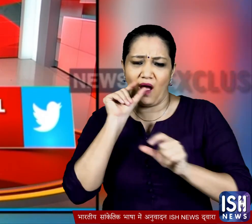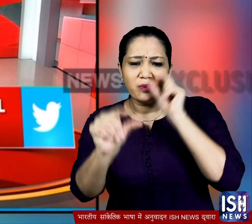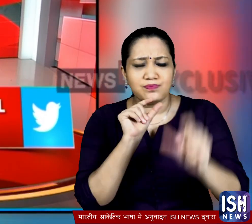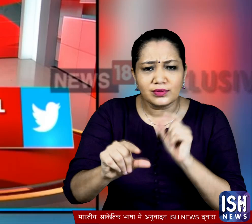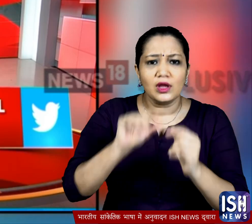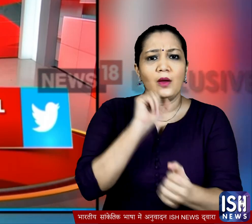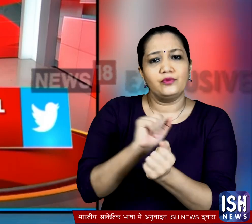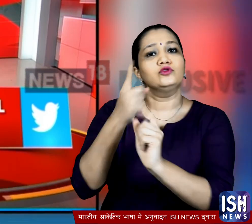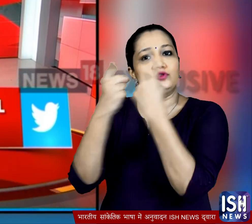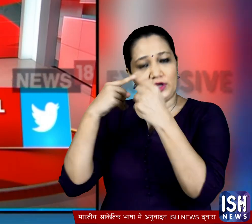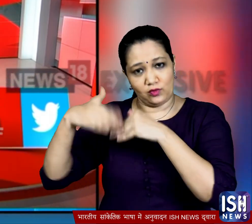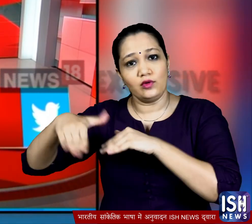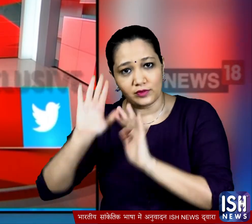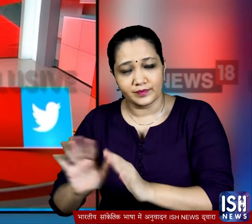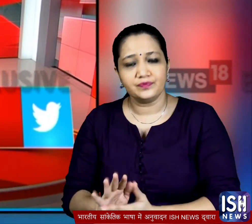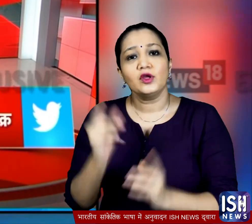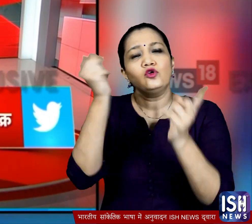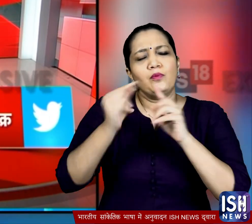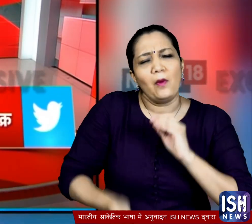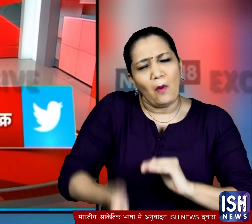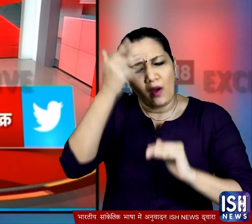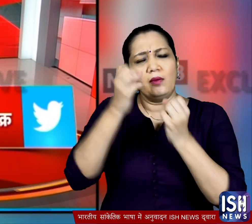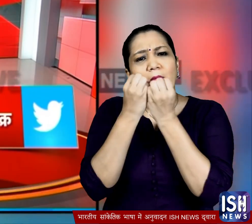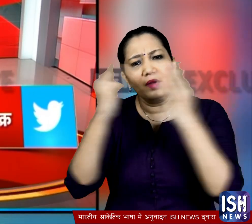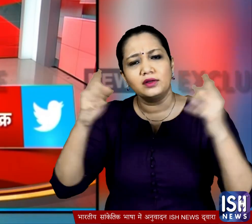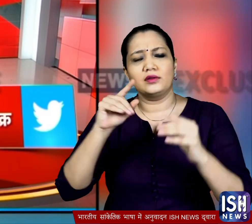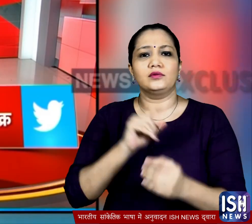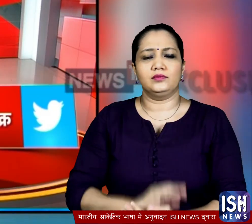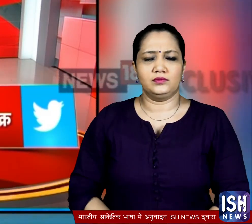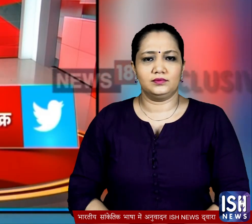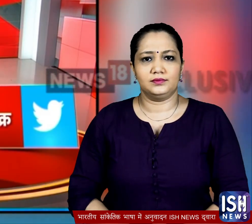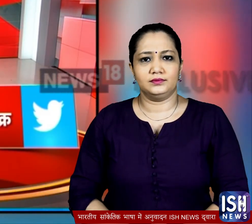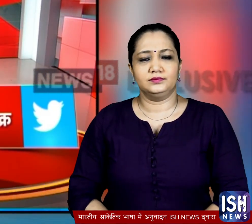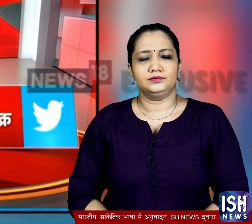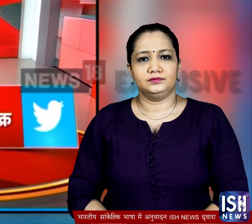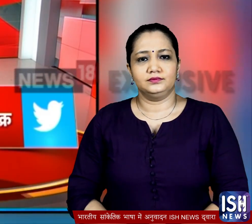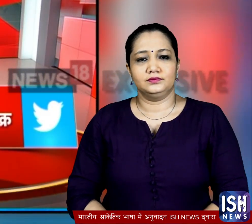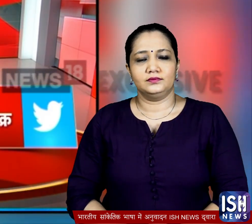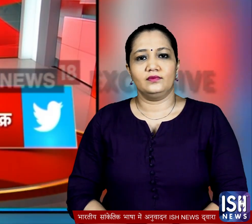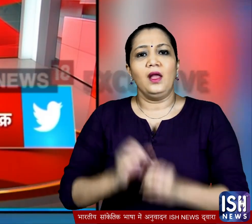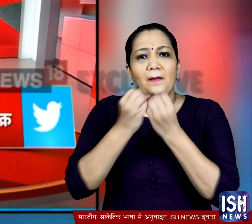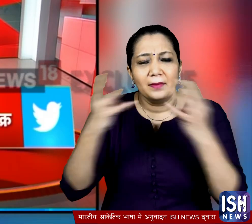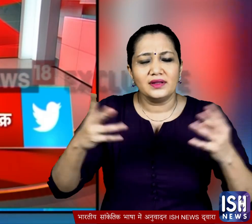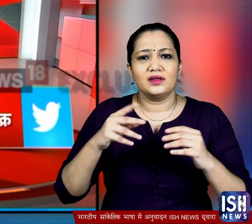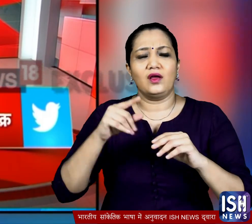करने वालों पर पुलिस कार्रवाई कर रही है। खासतौर पर उत्तर प्रदेश में दर्ज हुए इस तरह के मामलों का जिक्र किया गया और बताया गया कि